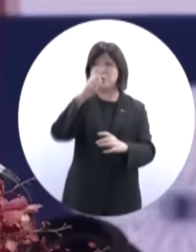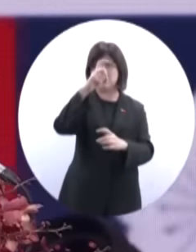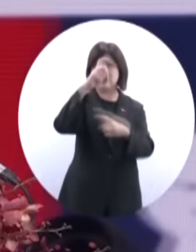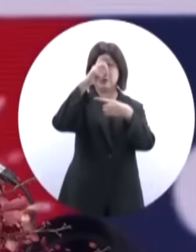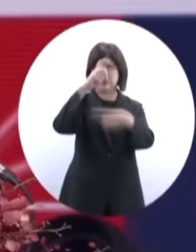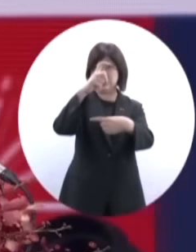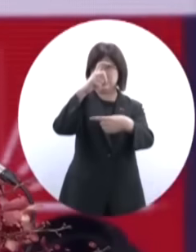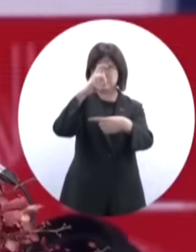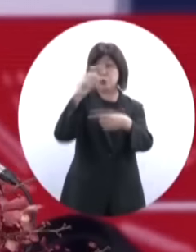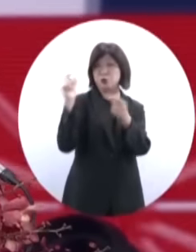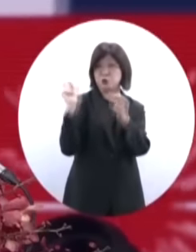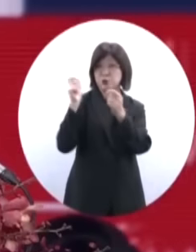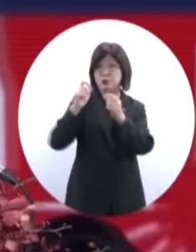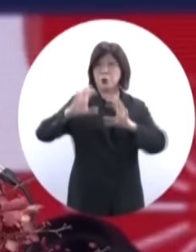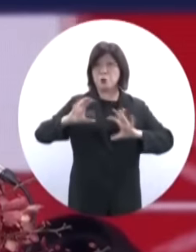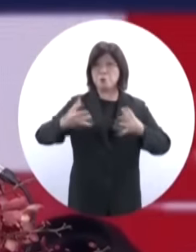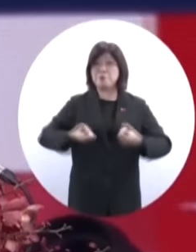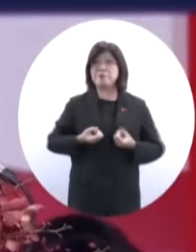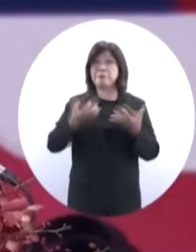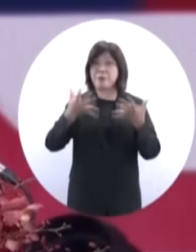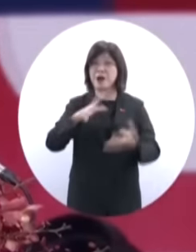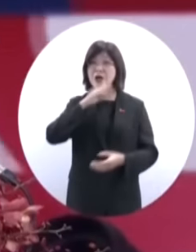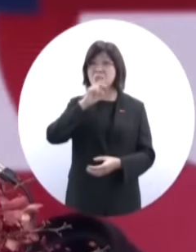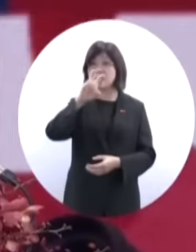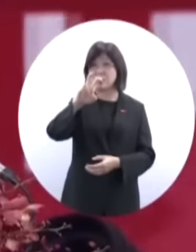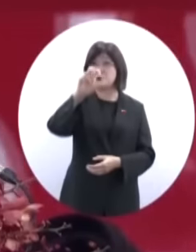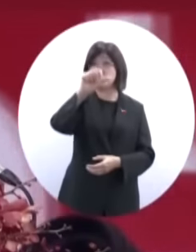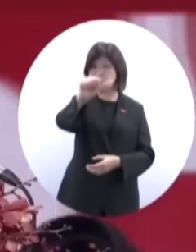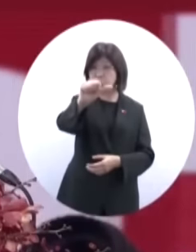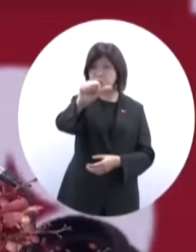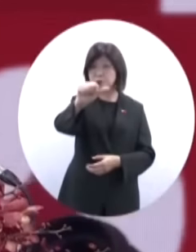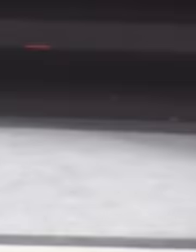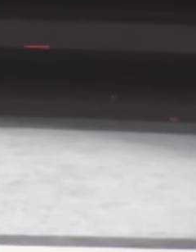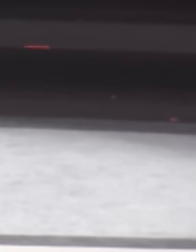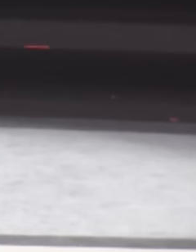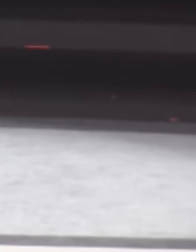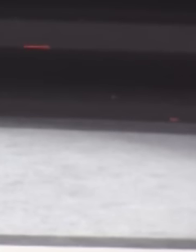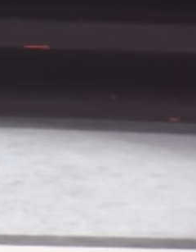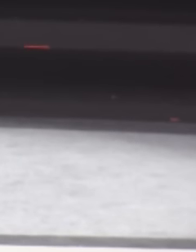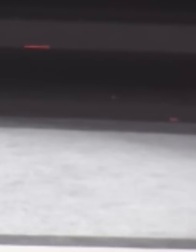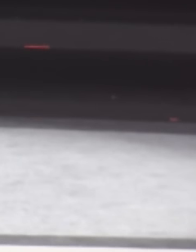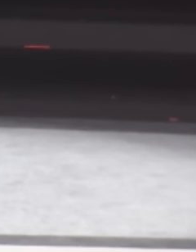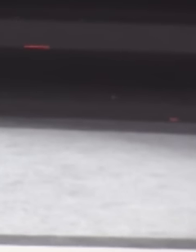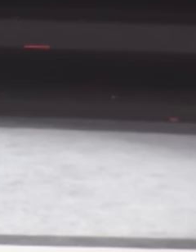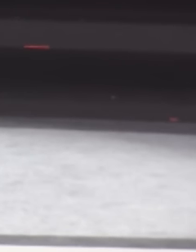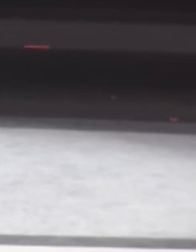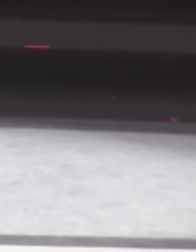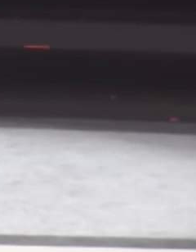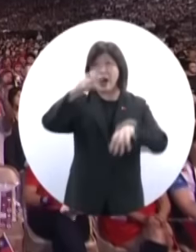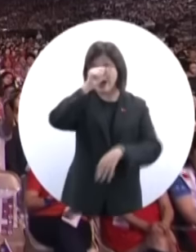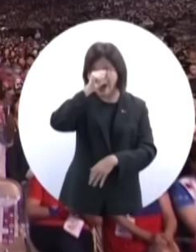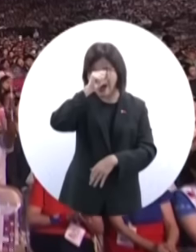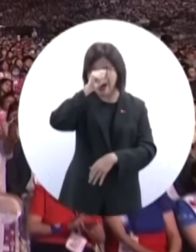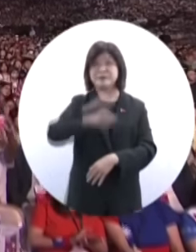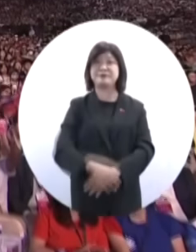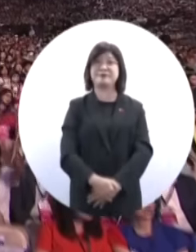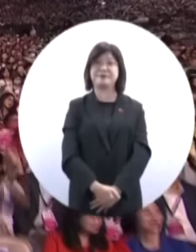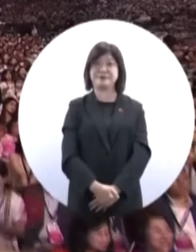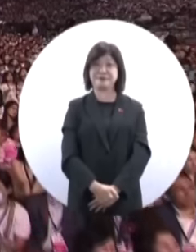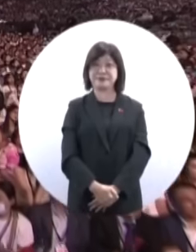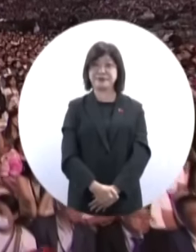涛、欸、所以中国不敢讲啊。所以我觉得他讲的这些都是打到中国的痛处。哦、那我必须要